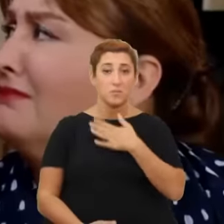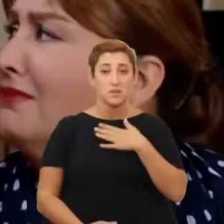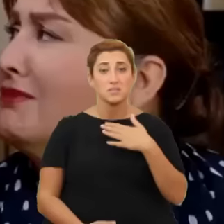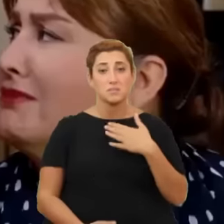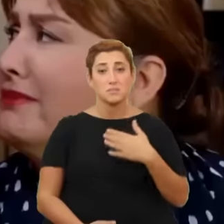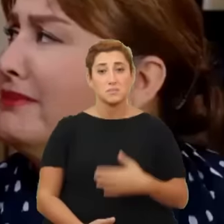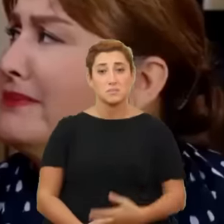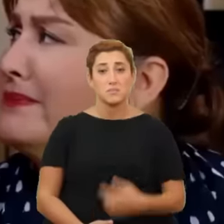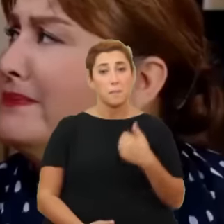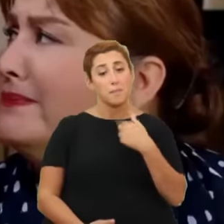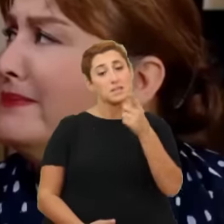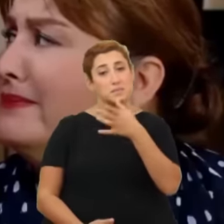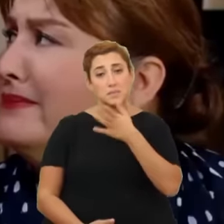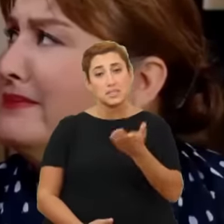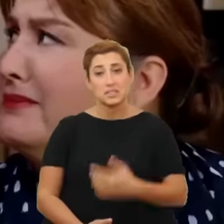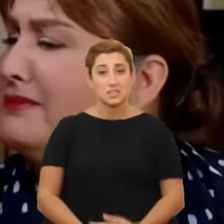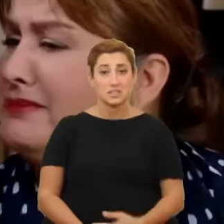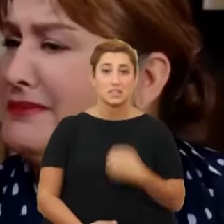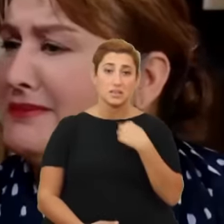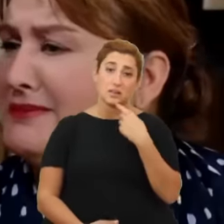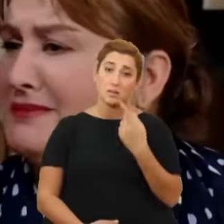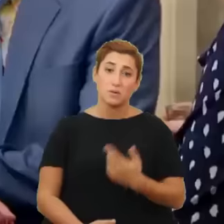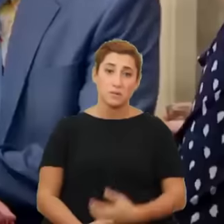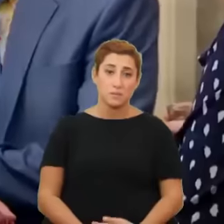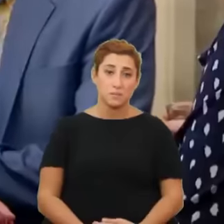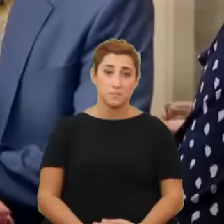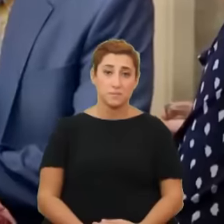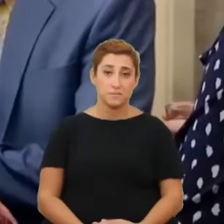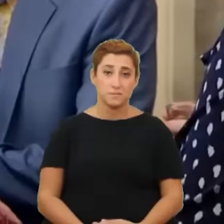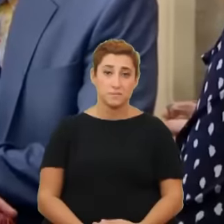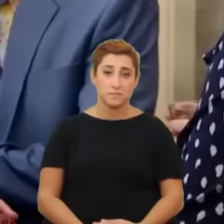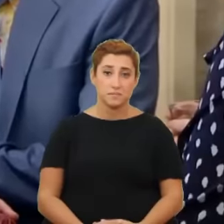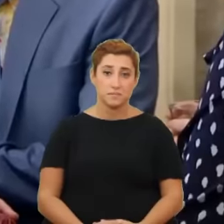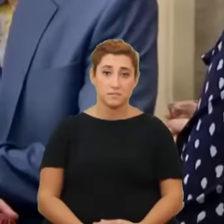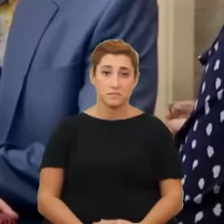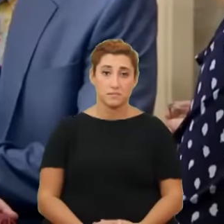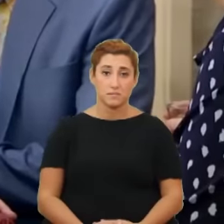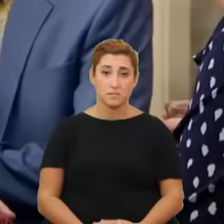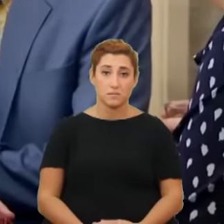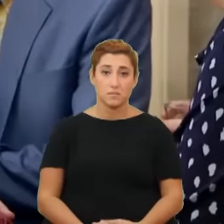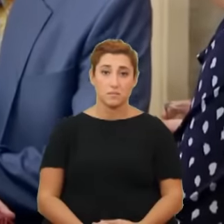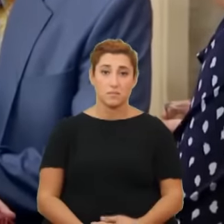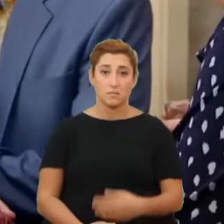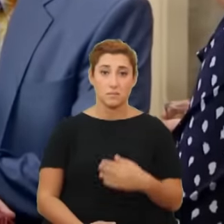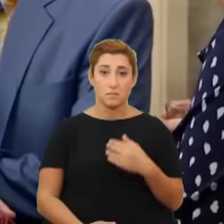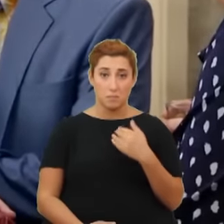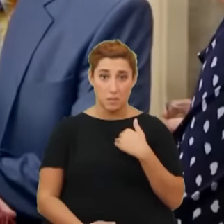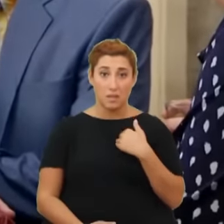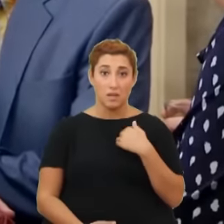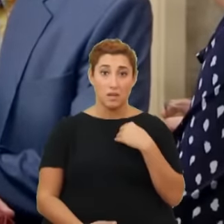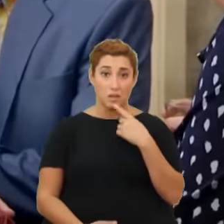Babacığım, yani siz bilirsiniz diyorum ben. Kızım, ben bilirsem